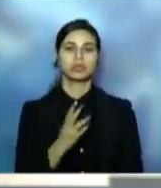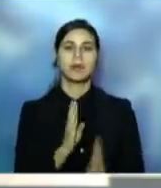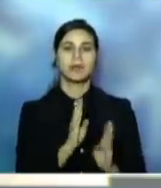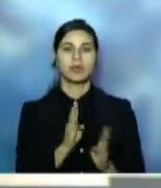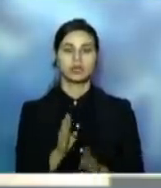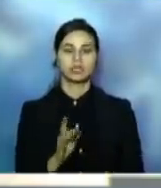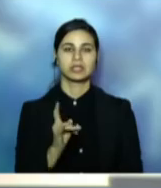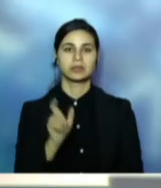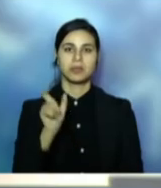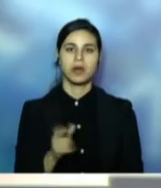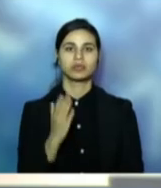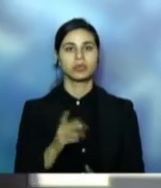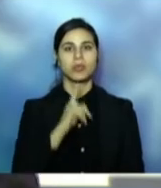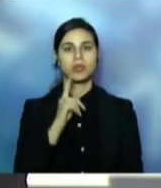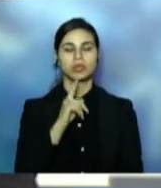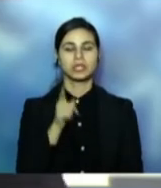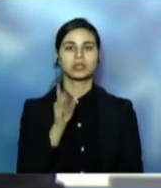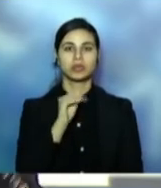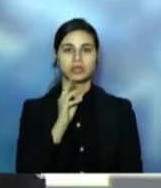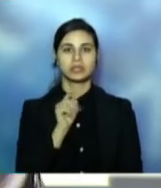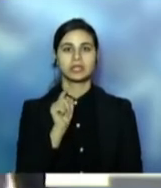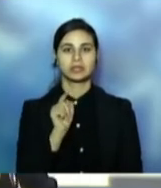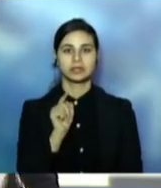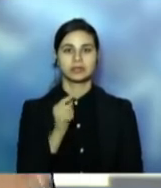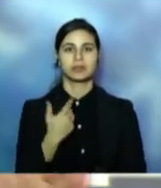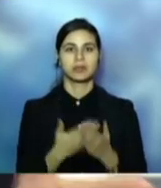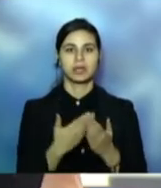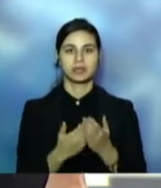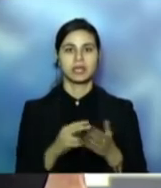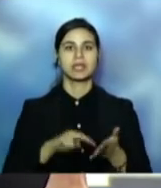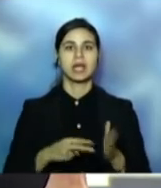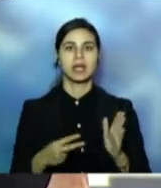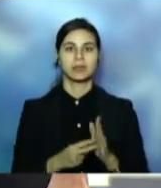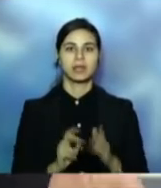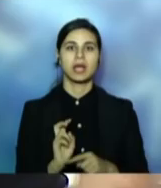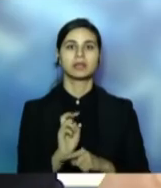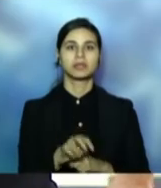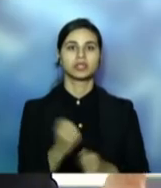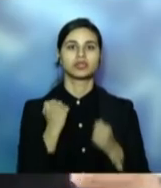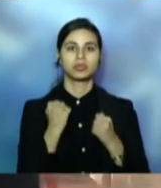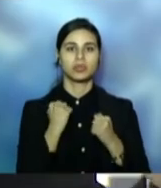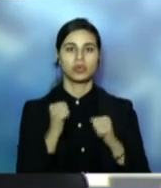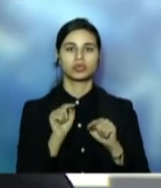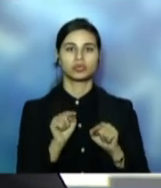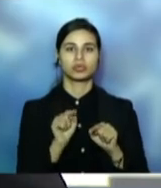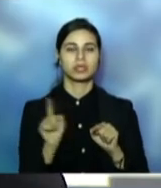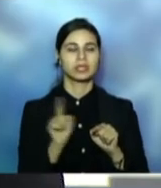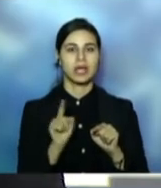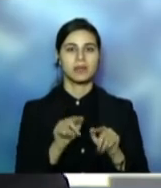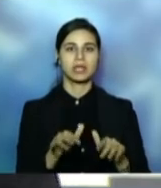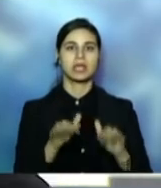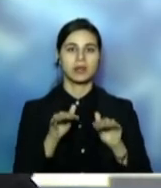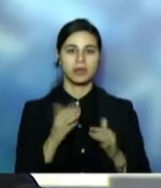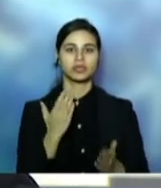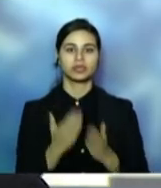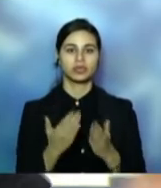მოიქცეს ბავშვია თუ მოზარდი, როდესაც იგი თქვა დაგეგმილად მიდის სპორტულ და რაიმე დარბაზში